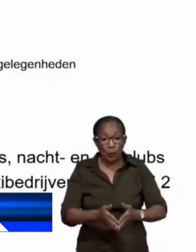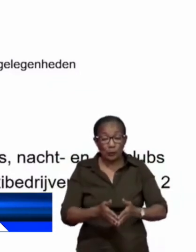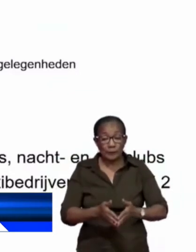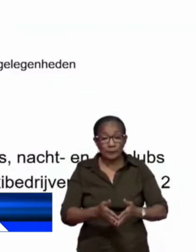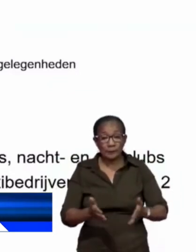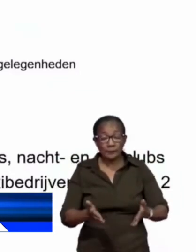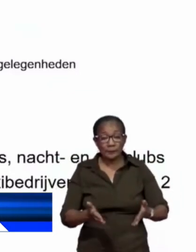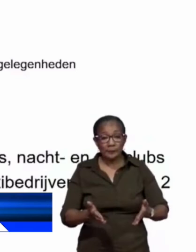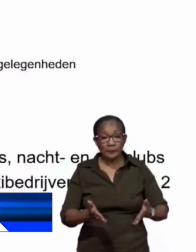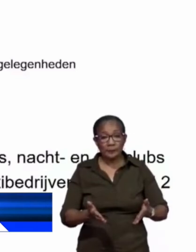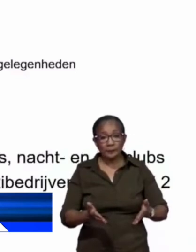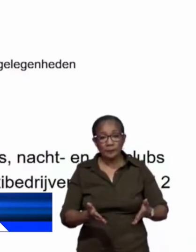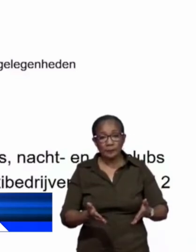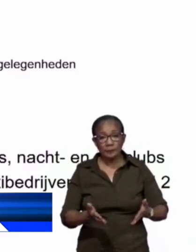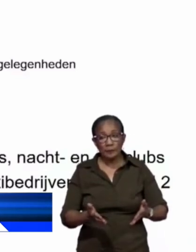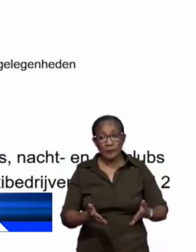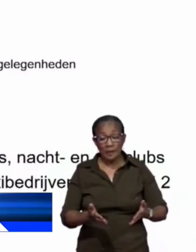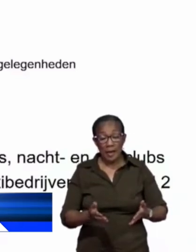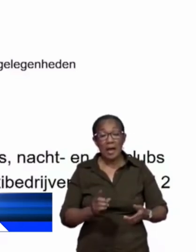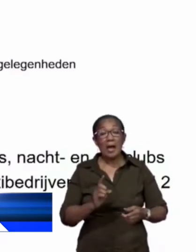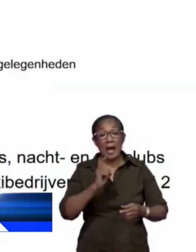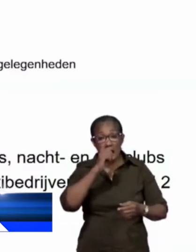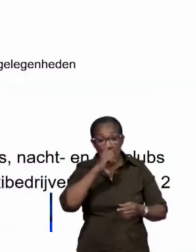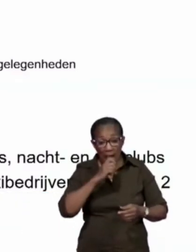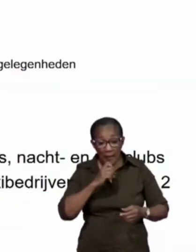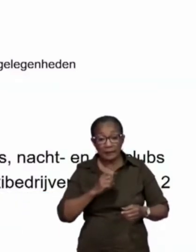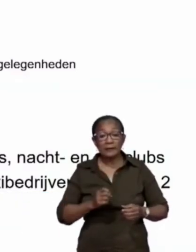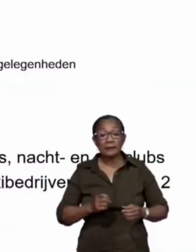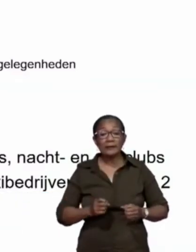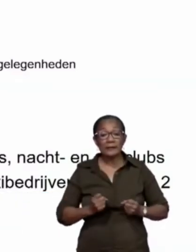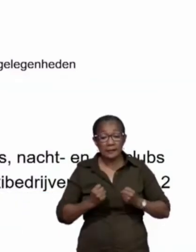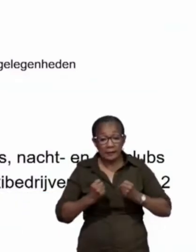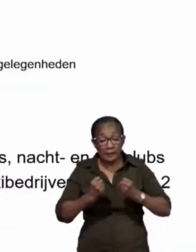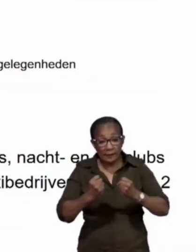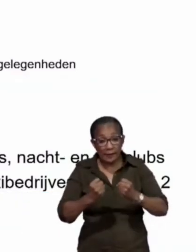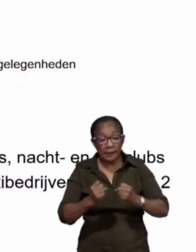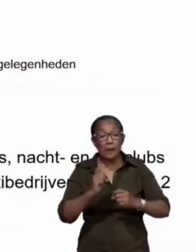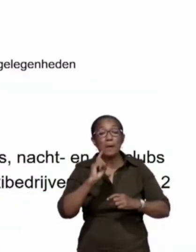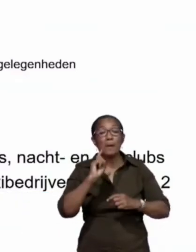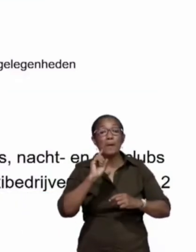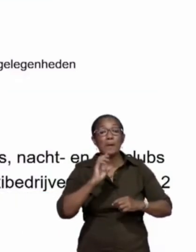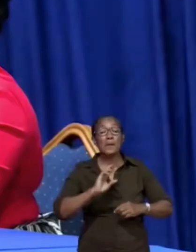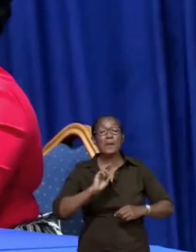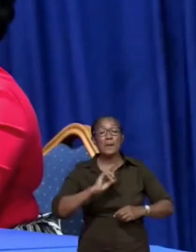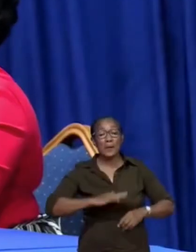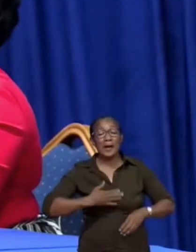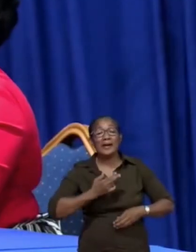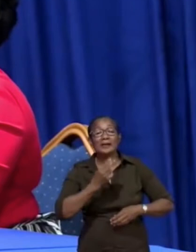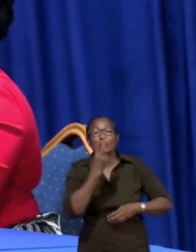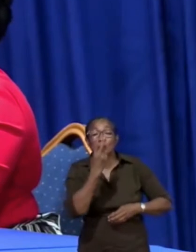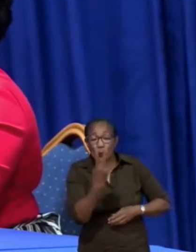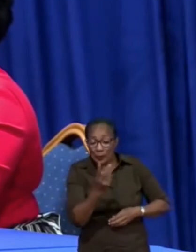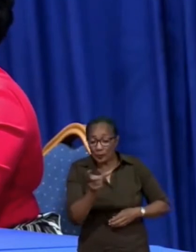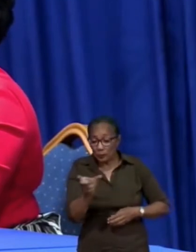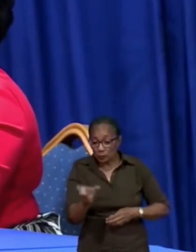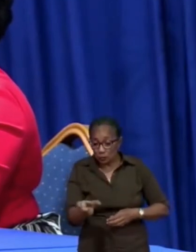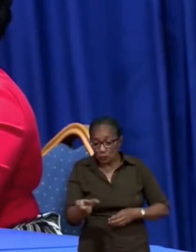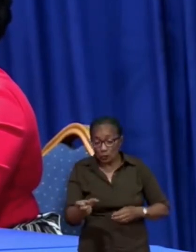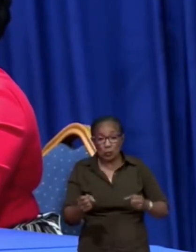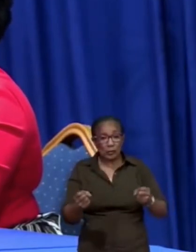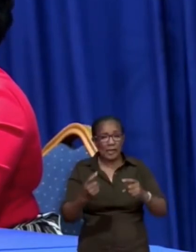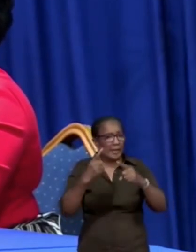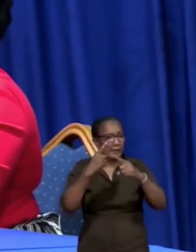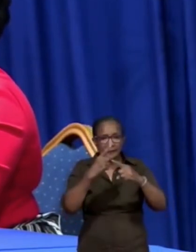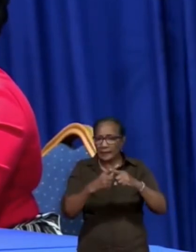zo. If de rei nanga tusma in awagi. Want taxi no kan